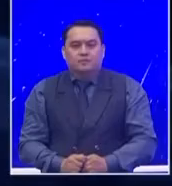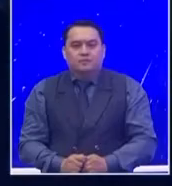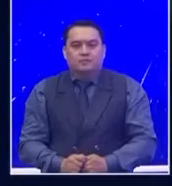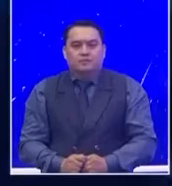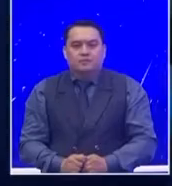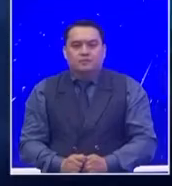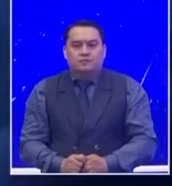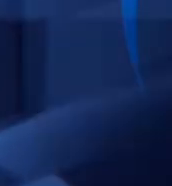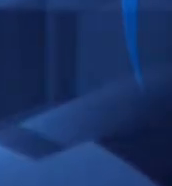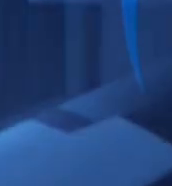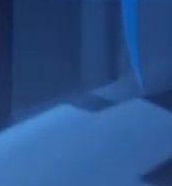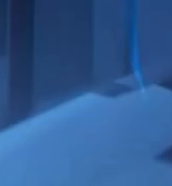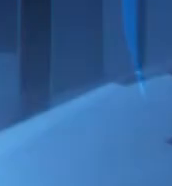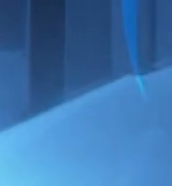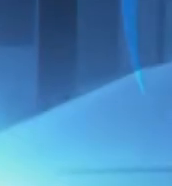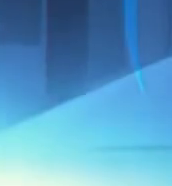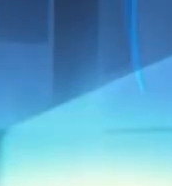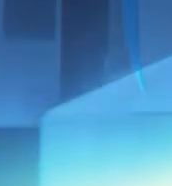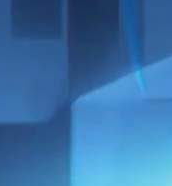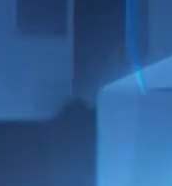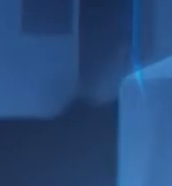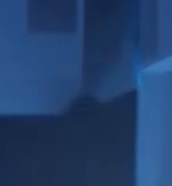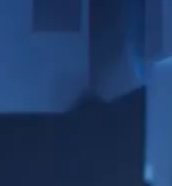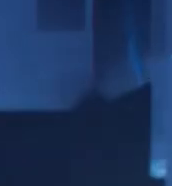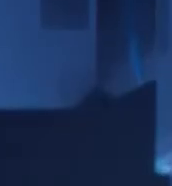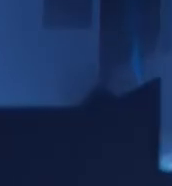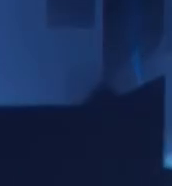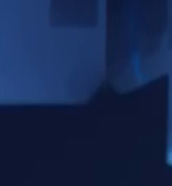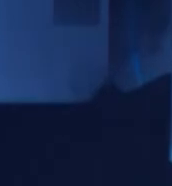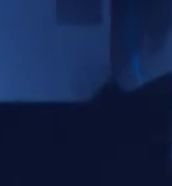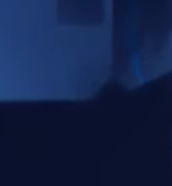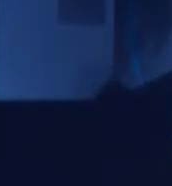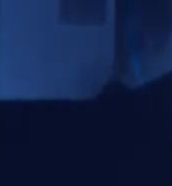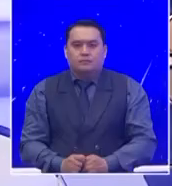ведомства. Илиман Раимбеков, Жаслан Шенгиже, телеканал ЖТСУ, Талдыкурган.